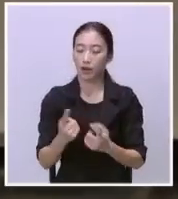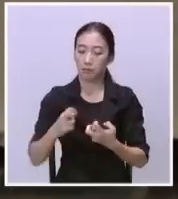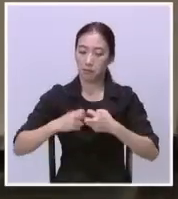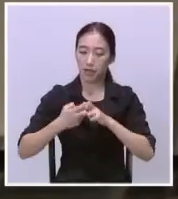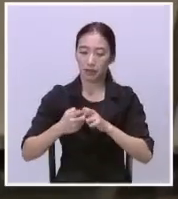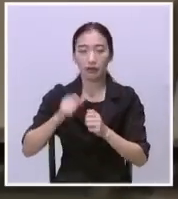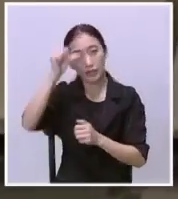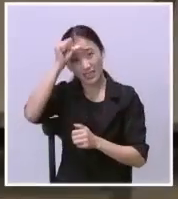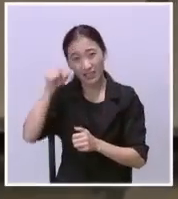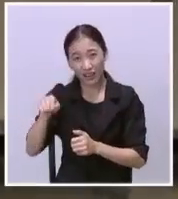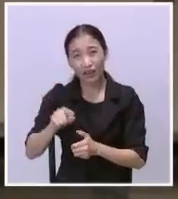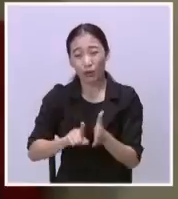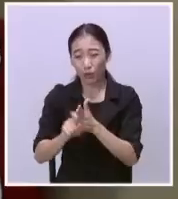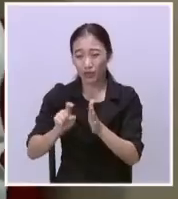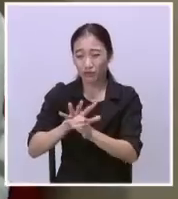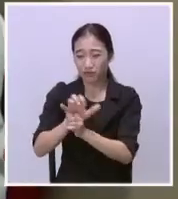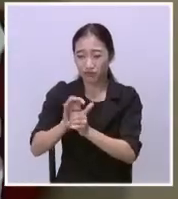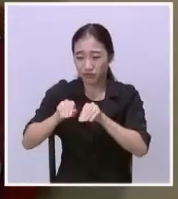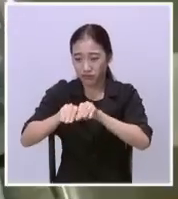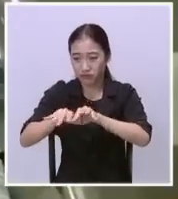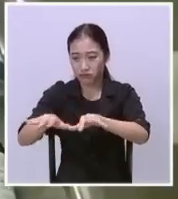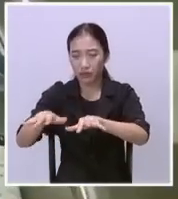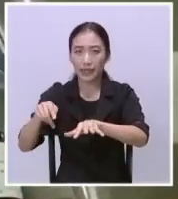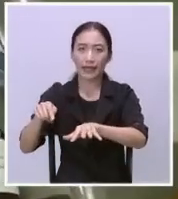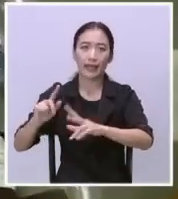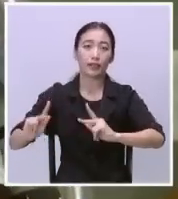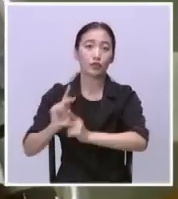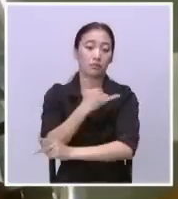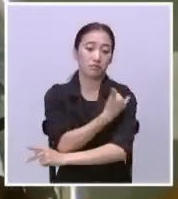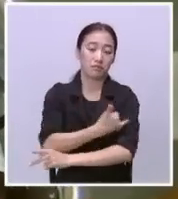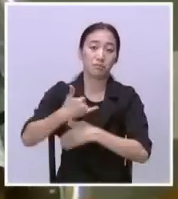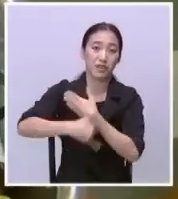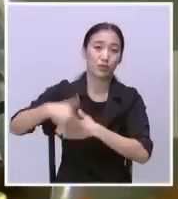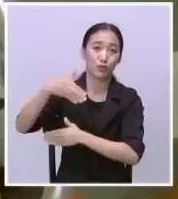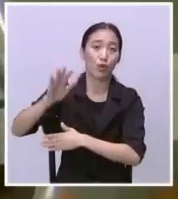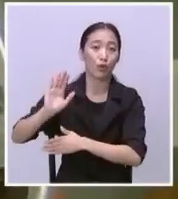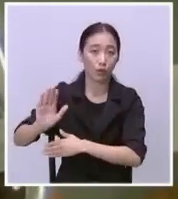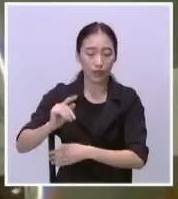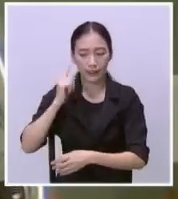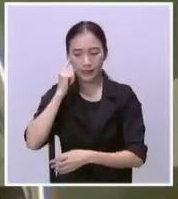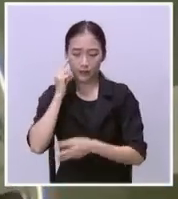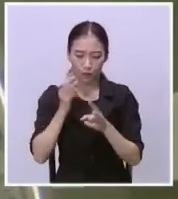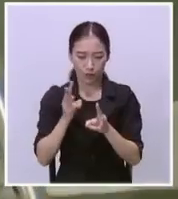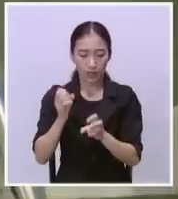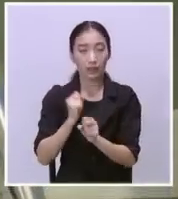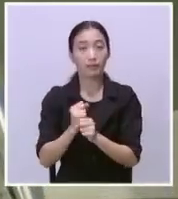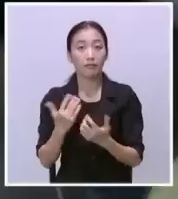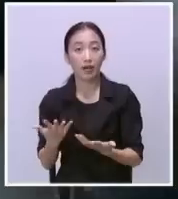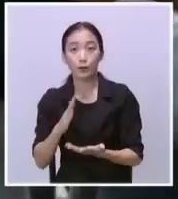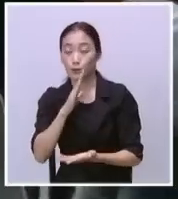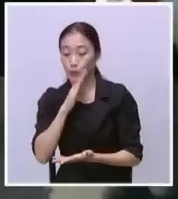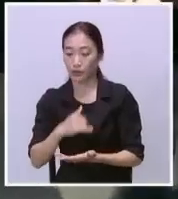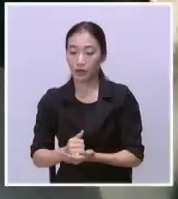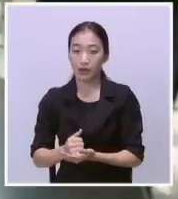ศของอินเดียก็บอกแล้วนะคะว่าวัคซีนที่จะฉีดในอินเดียเนี่ยนะคะจะเป็นตัวบ่งชี้ว่าจะส่งออกไปข้างนอกภายนอกของอินเดียมากน้อย